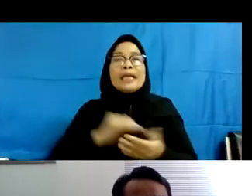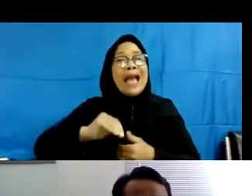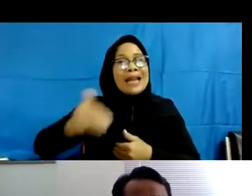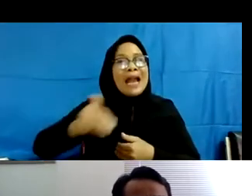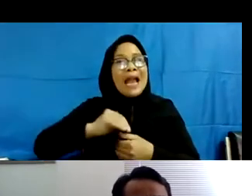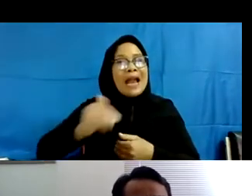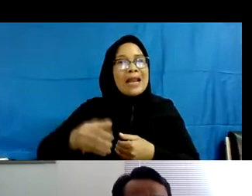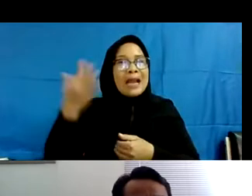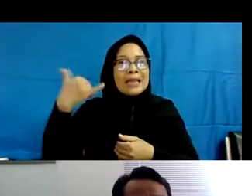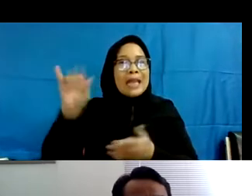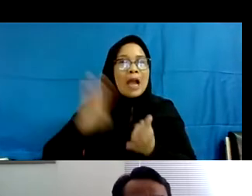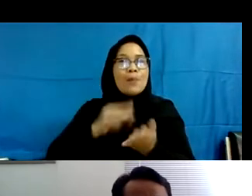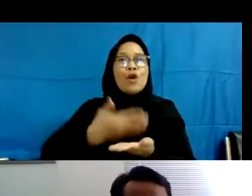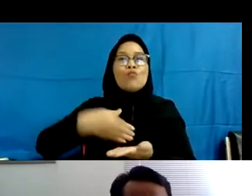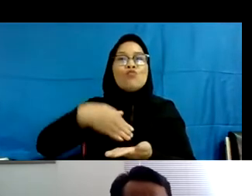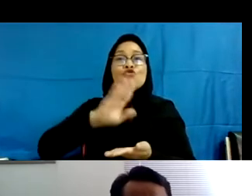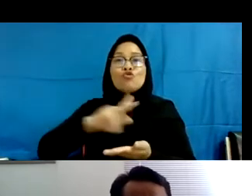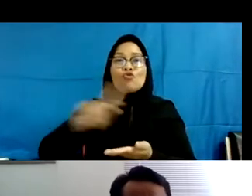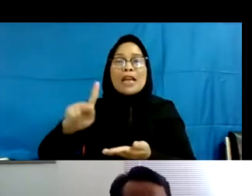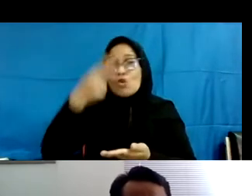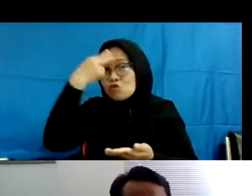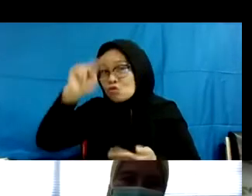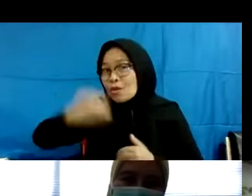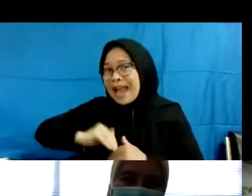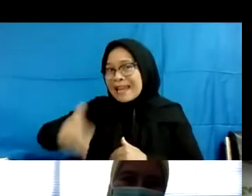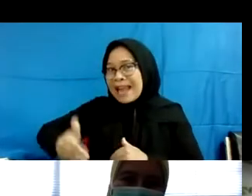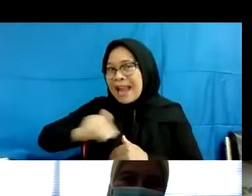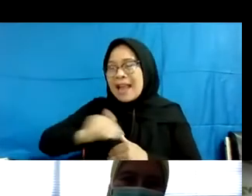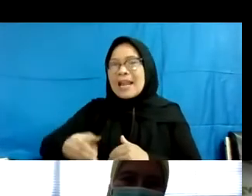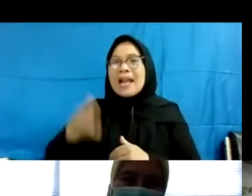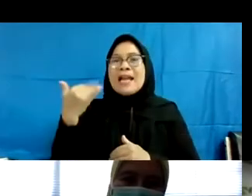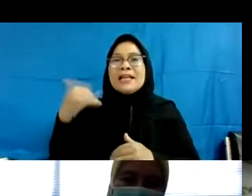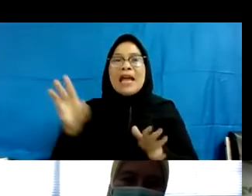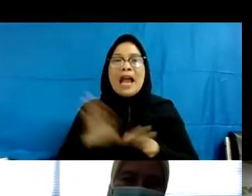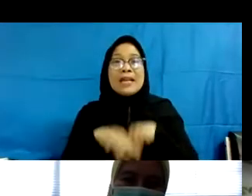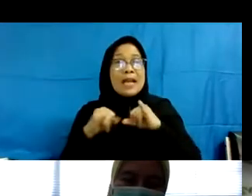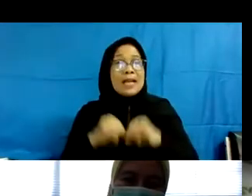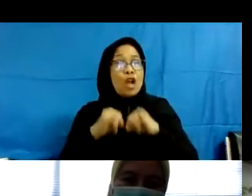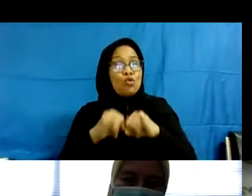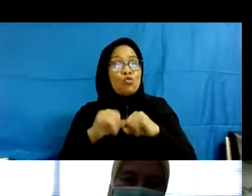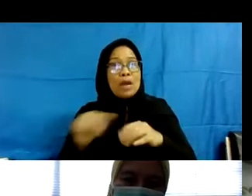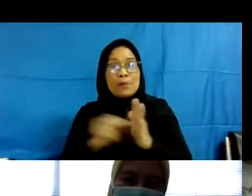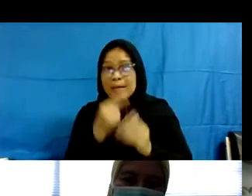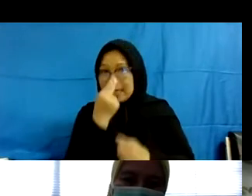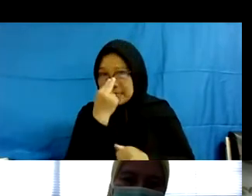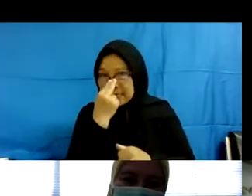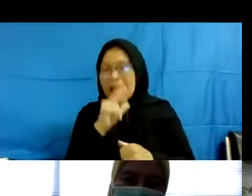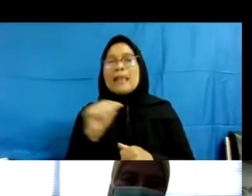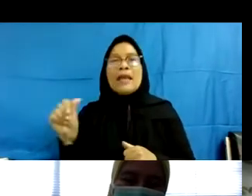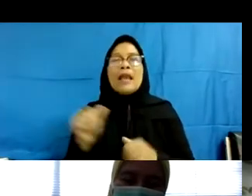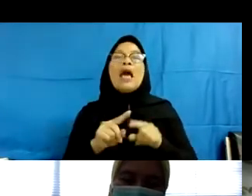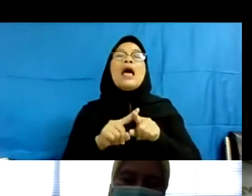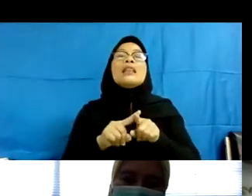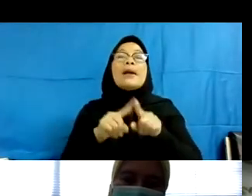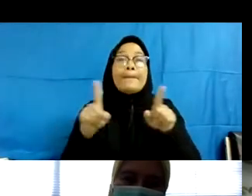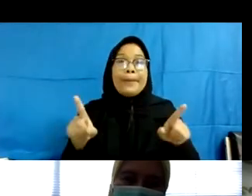anak-anak yang membutuhkan. Dalam hal ini adalah yang anak-anak mengalami gangguan penglihatan sejak dini. Nah,